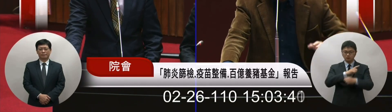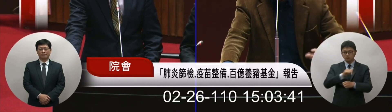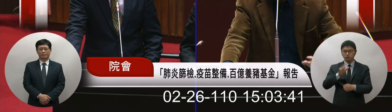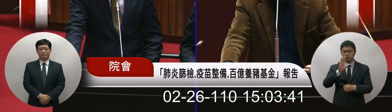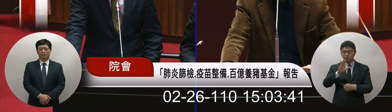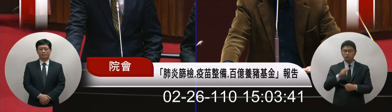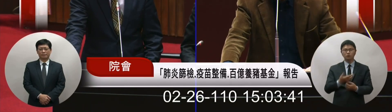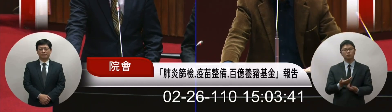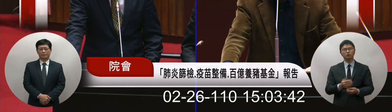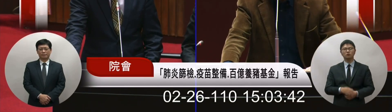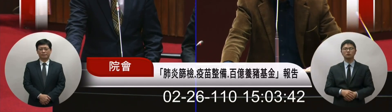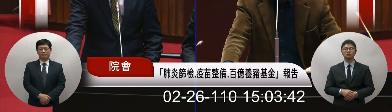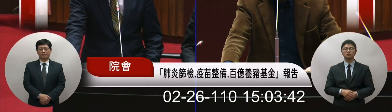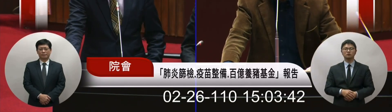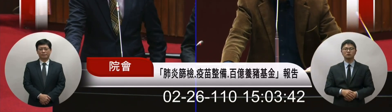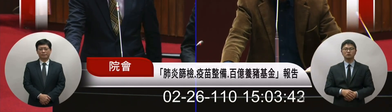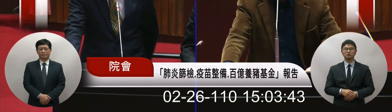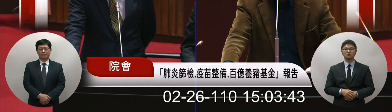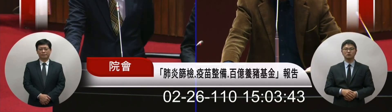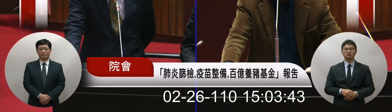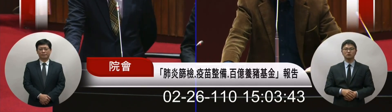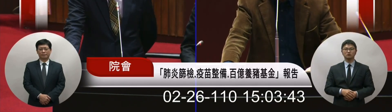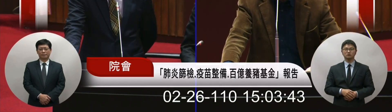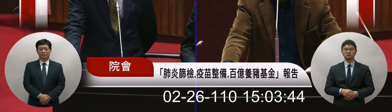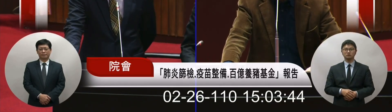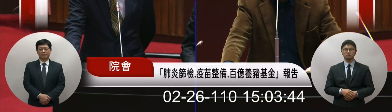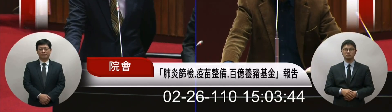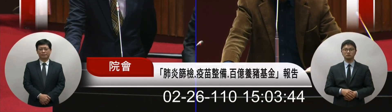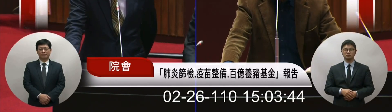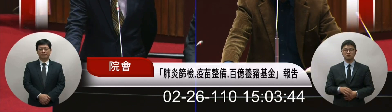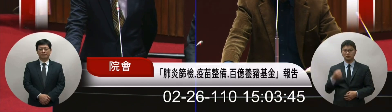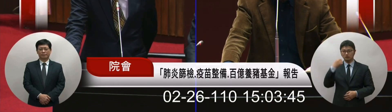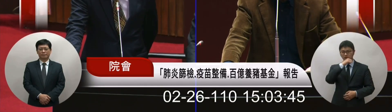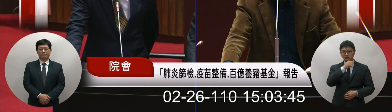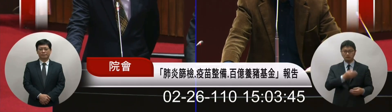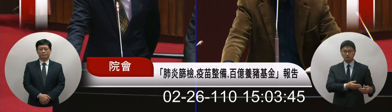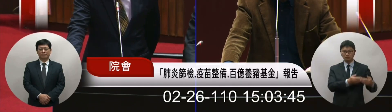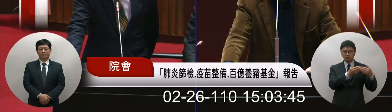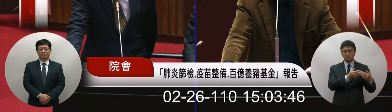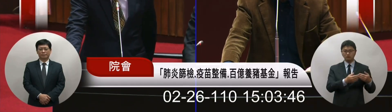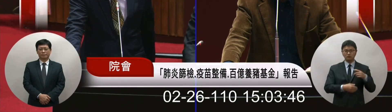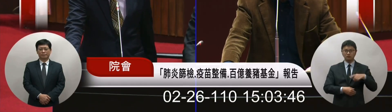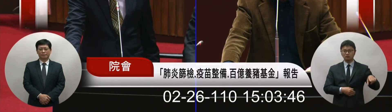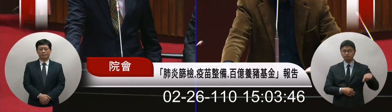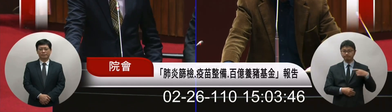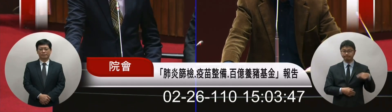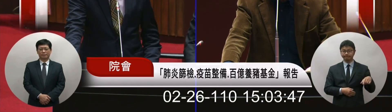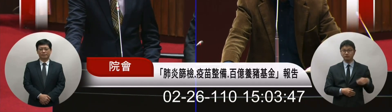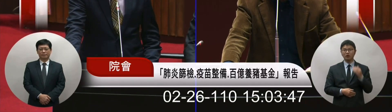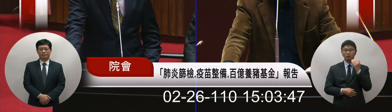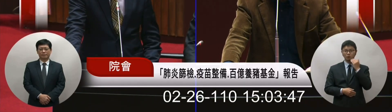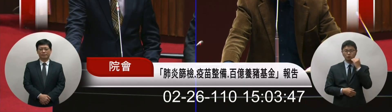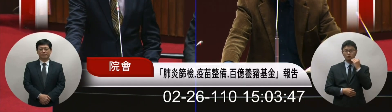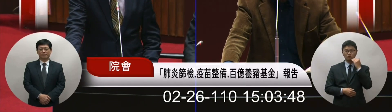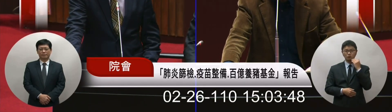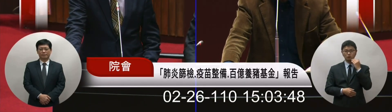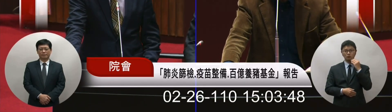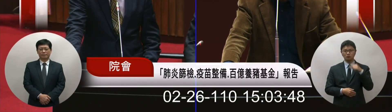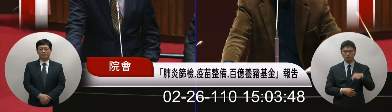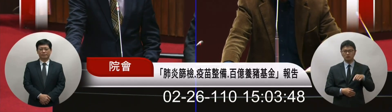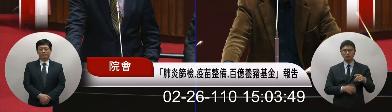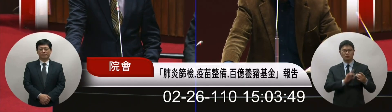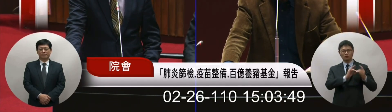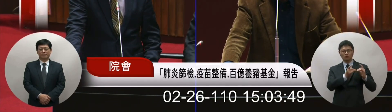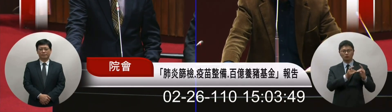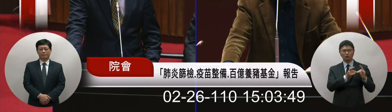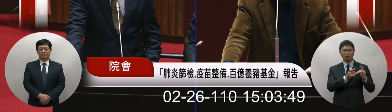这个。两个地区啊，台湾、中国哈，两个地方，他如果要用这样的手段